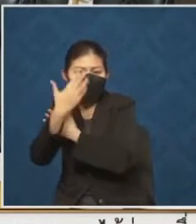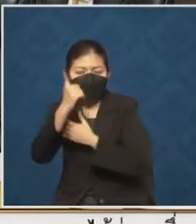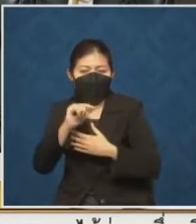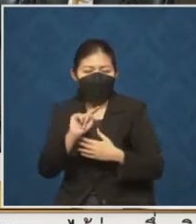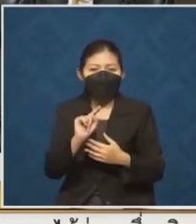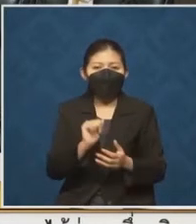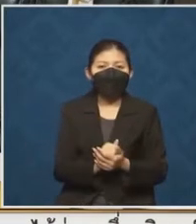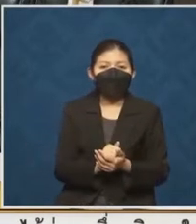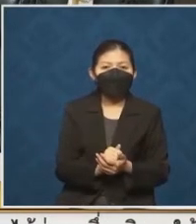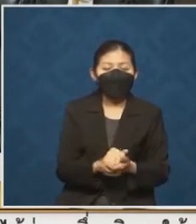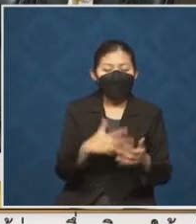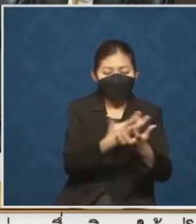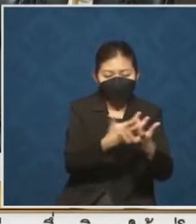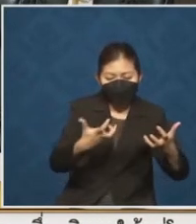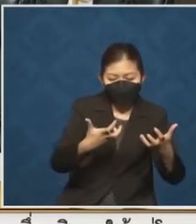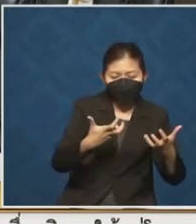มีเงินฝืด